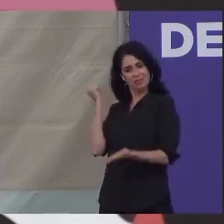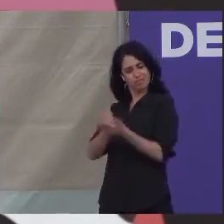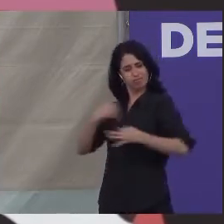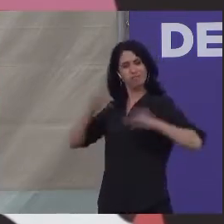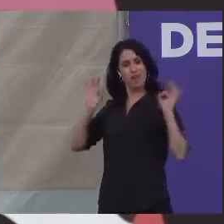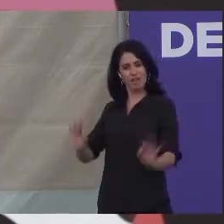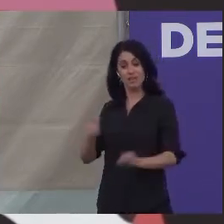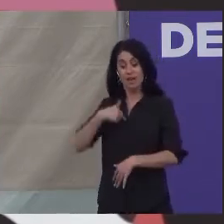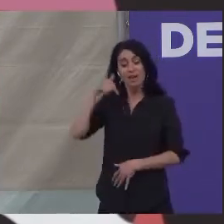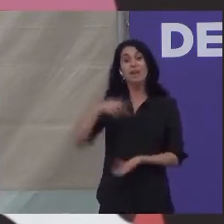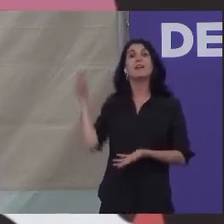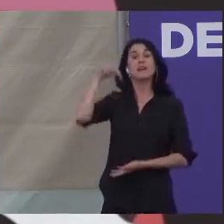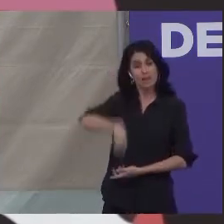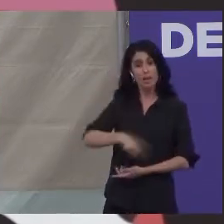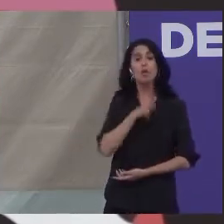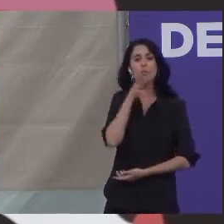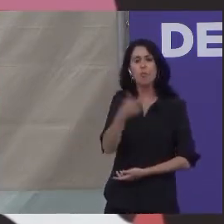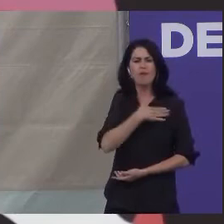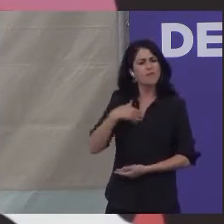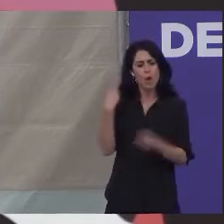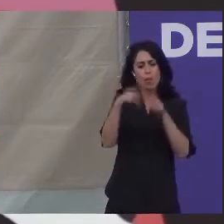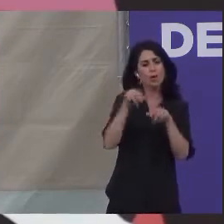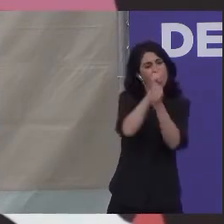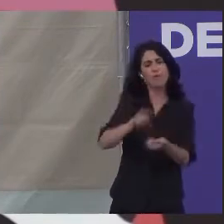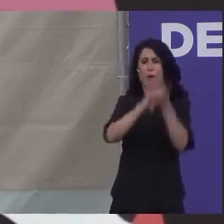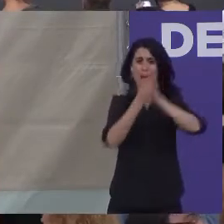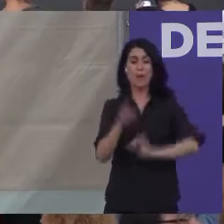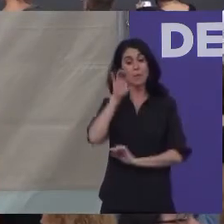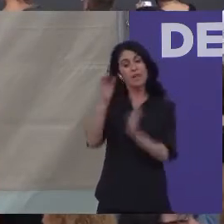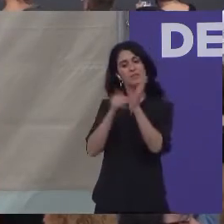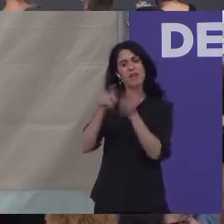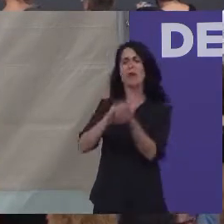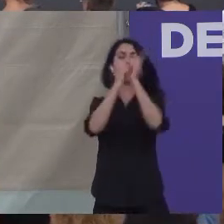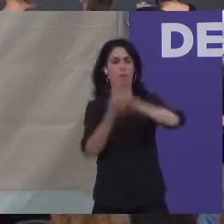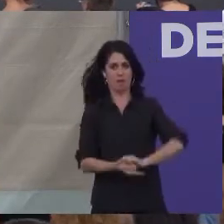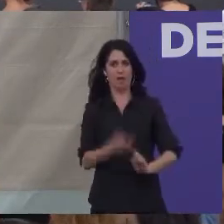la forma de fer política i per transformar el País Valencià.